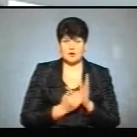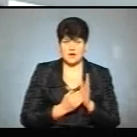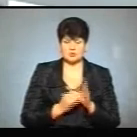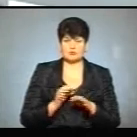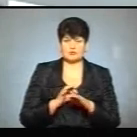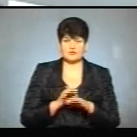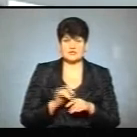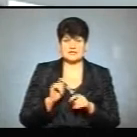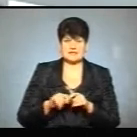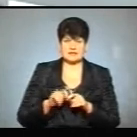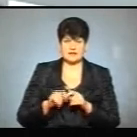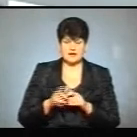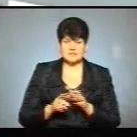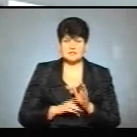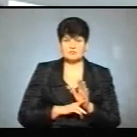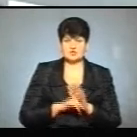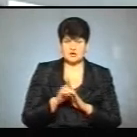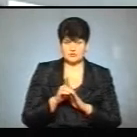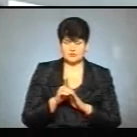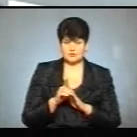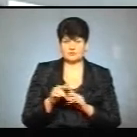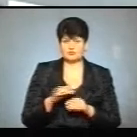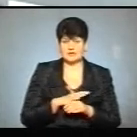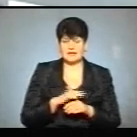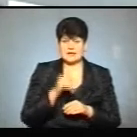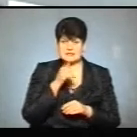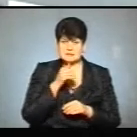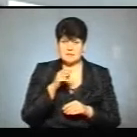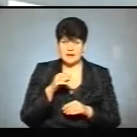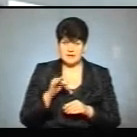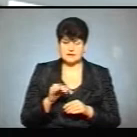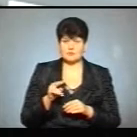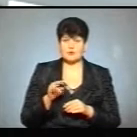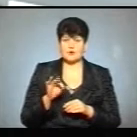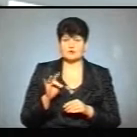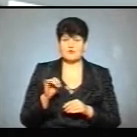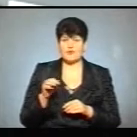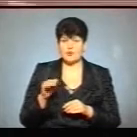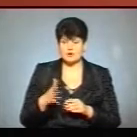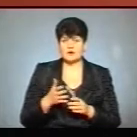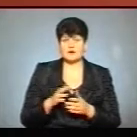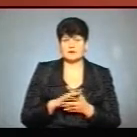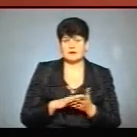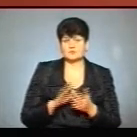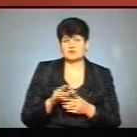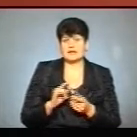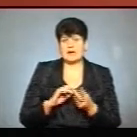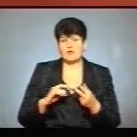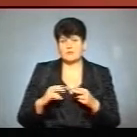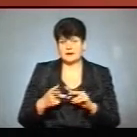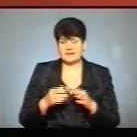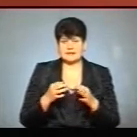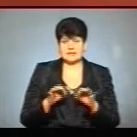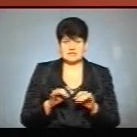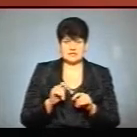проходження сертифікації. Спочатку були експерти, потім портфоліо і незалежне тестування, зараз буде навпаки – незалежне